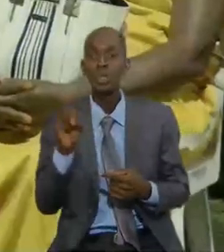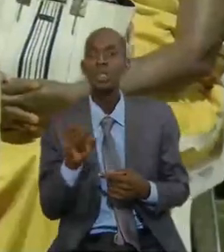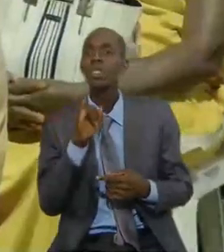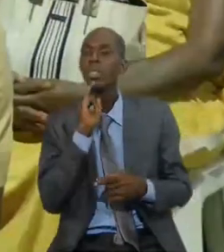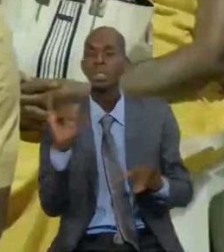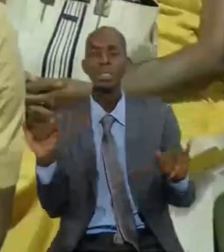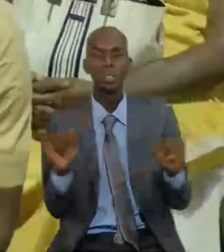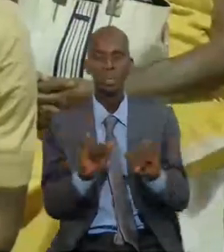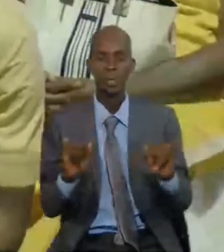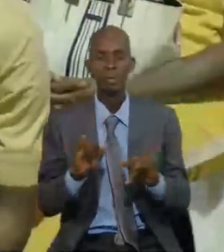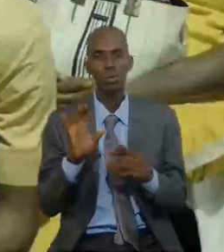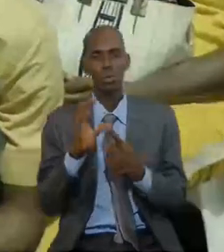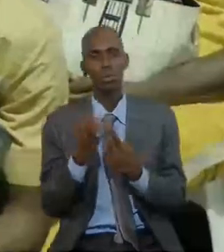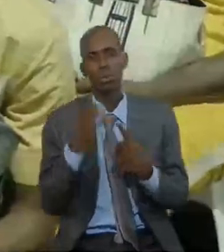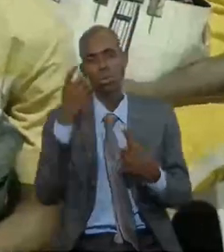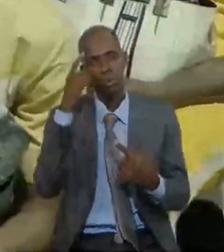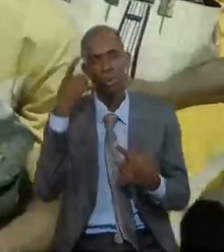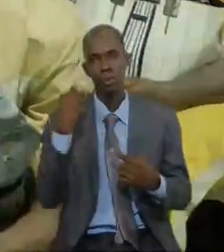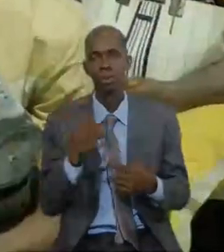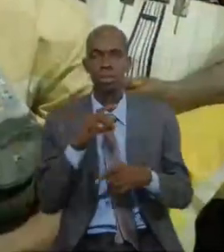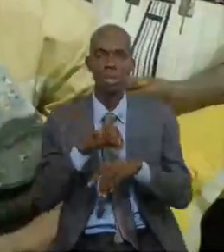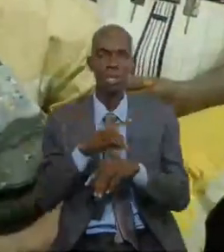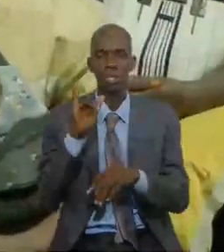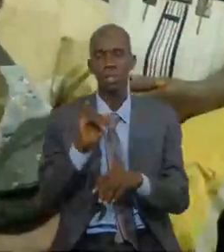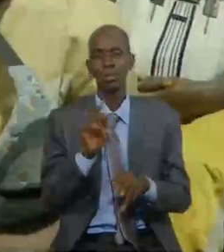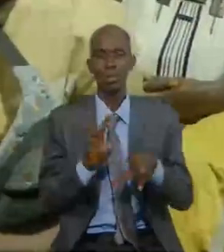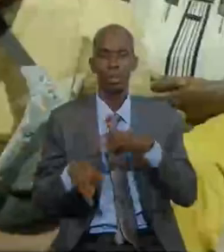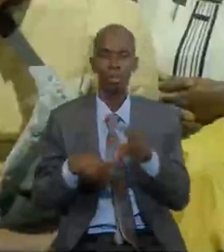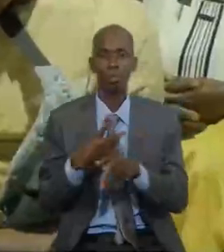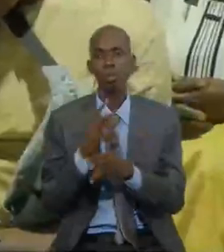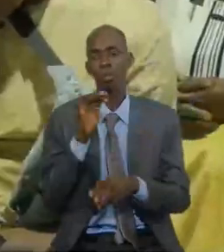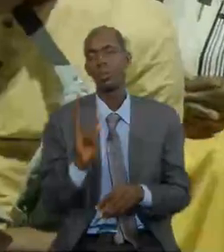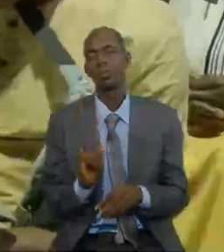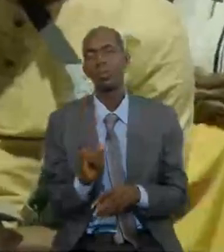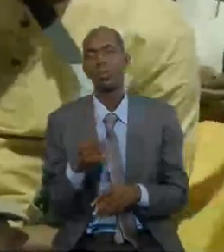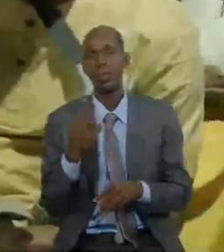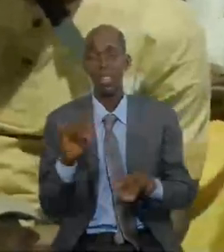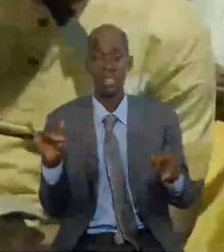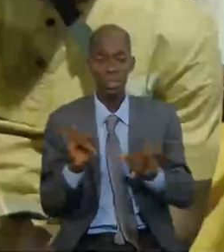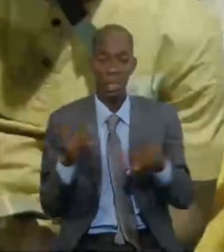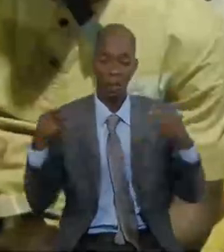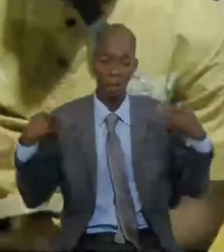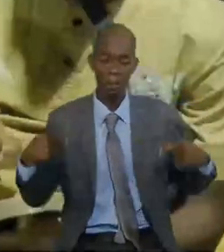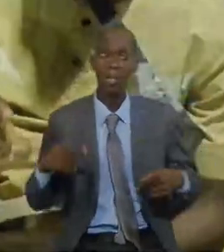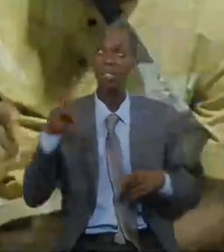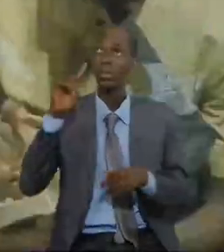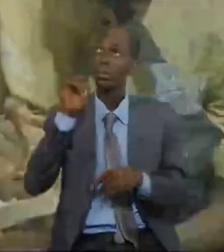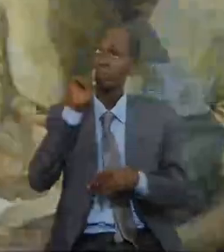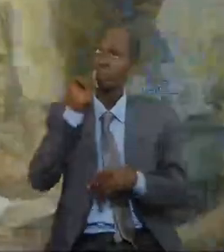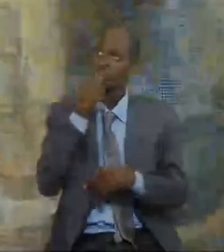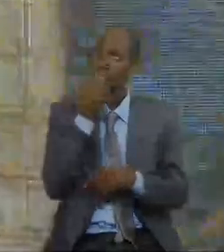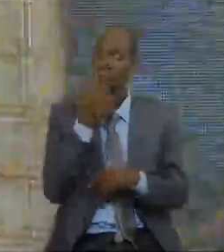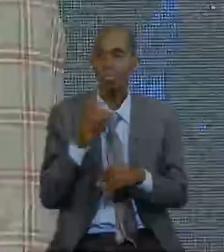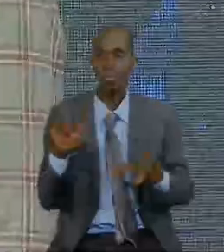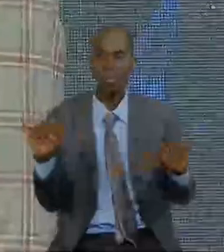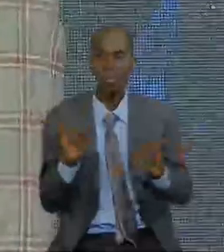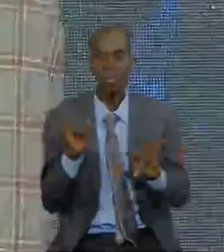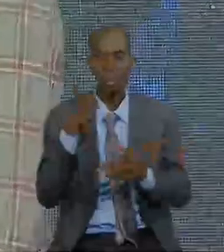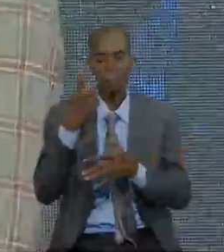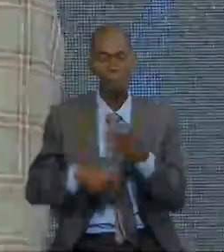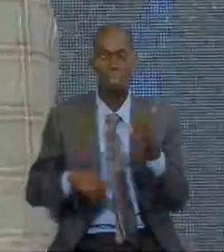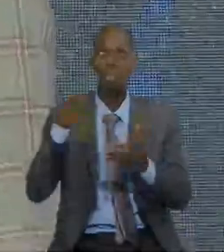la même condition pour les Juifs et la même que pour les païens et de la portée le même